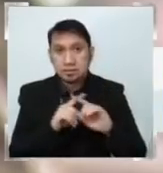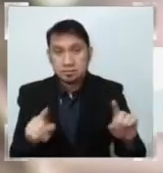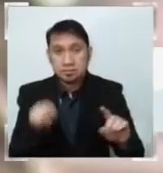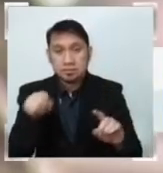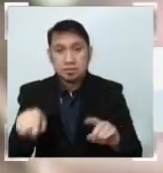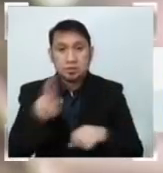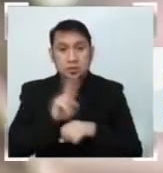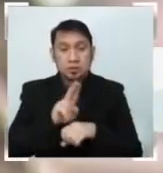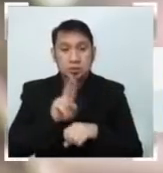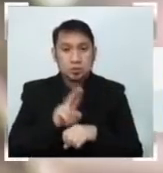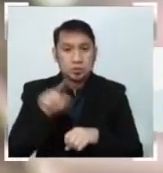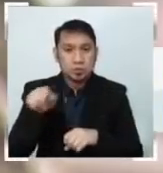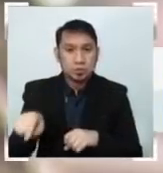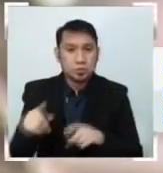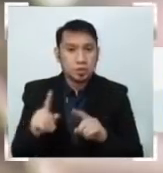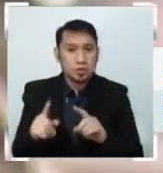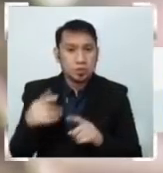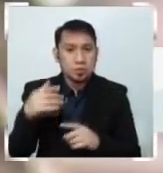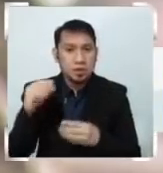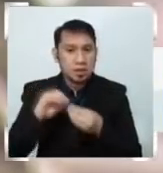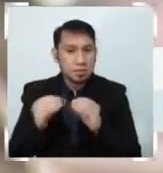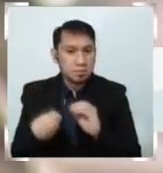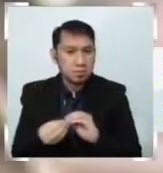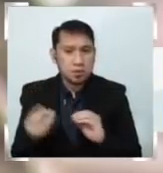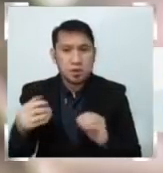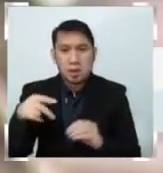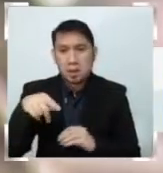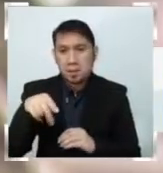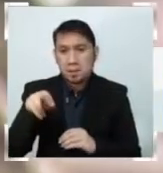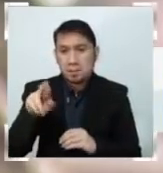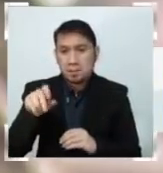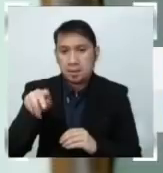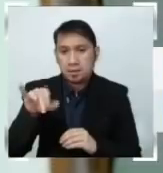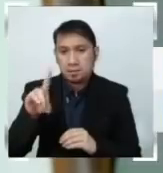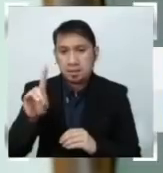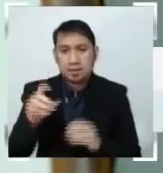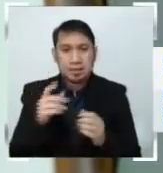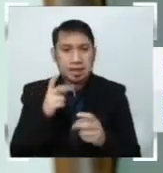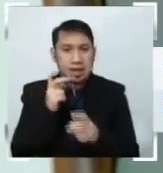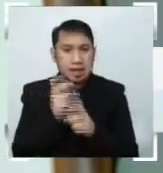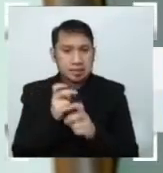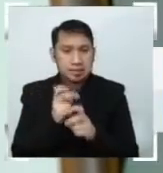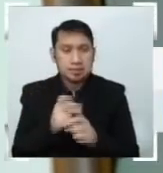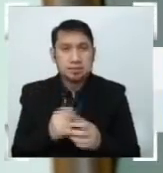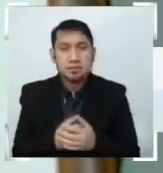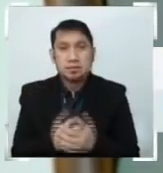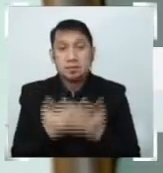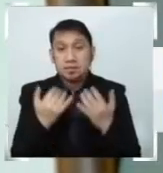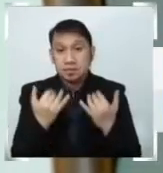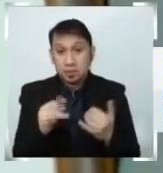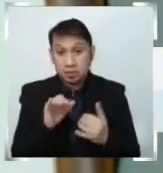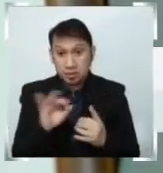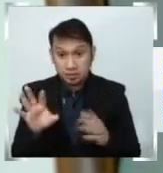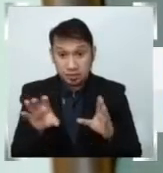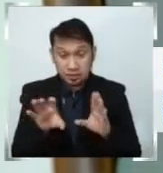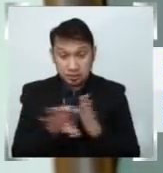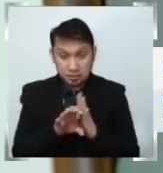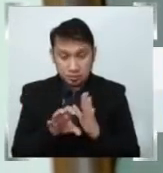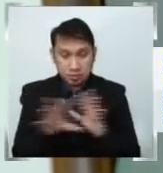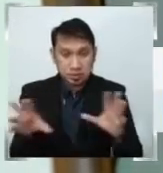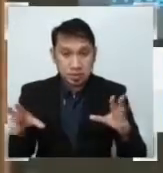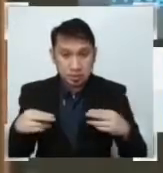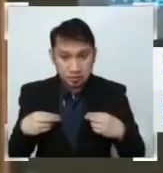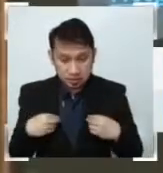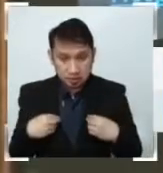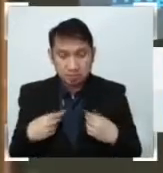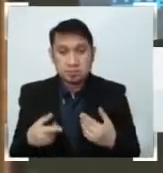mga scammer. Kaya aminado ang mga otoridad na nahihirapan sila. Kaya kung makatanggap ng mga scam text, i-deadma